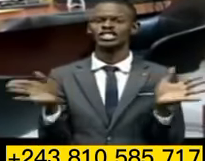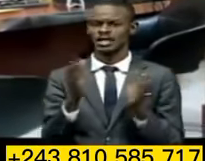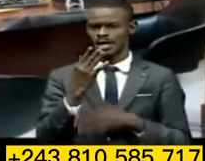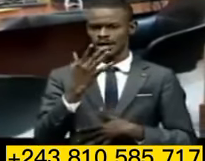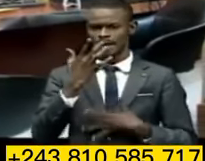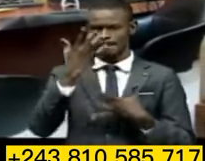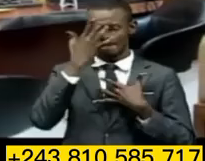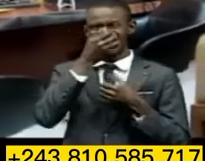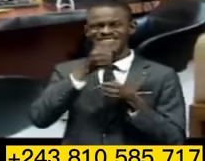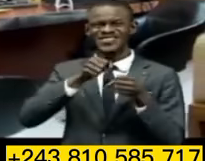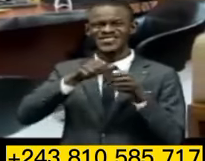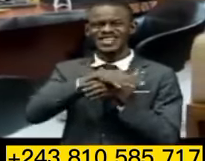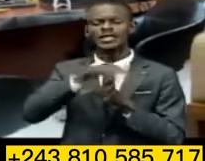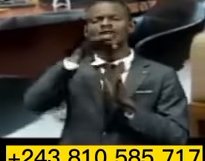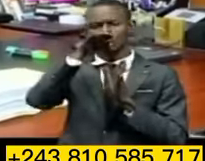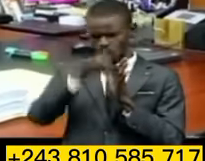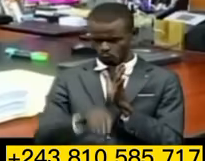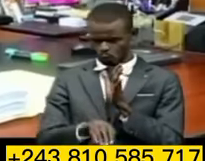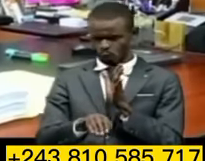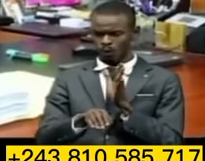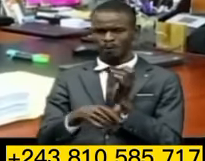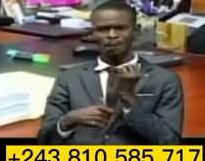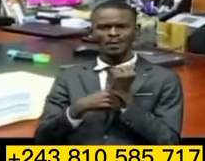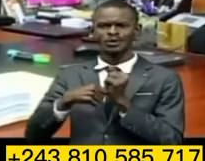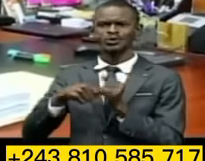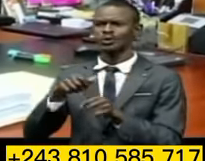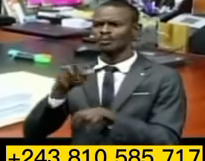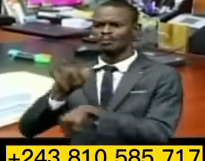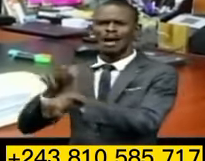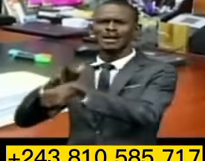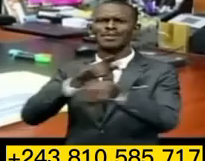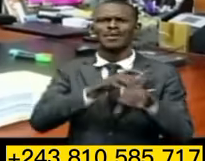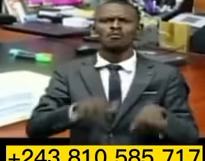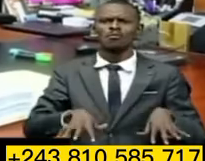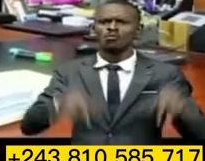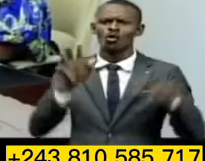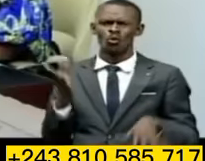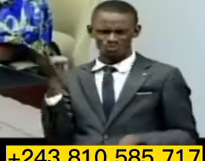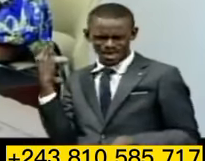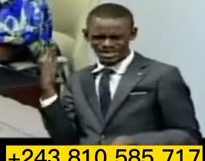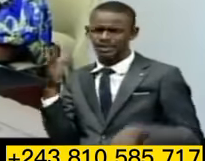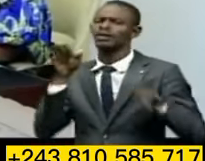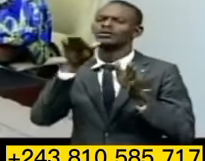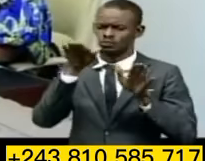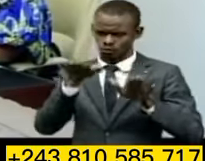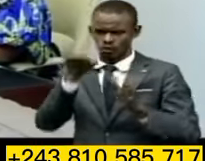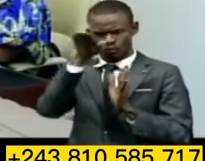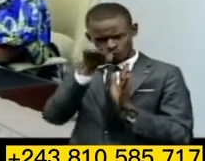Congo. Pendant que la baisse de cas de COVID-19 se poursuit depuis 12 semaines, la létalité reste plafonnée